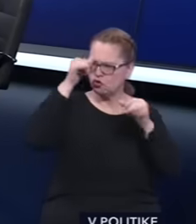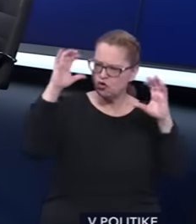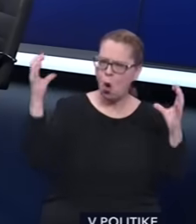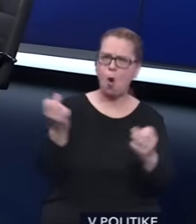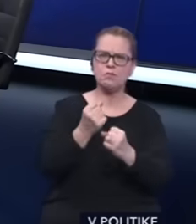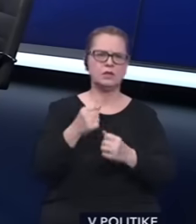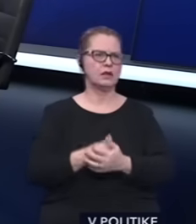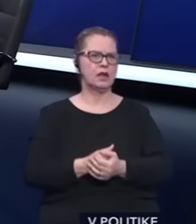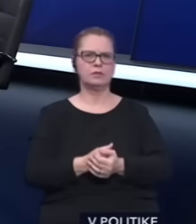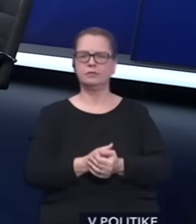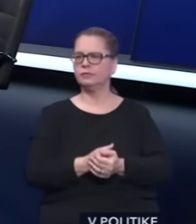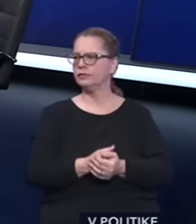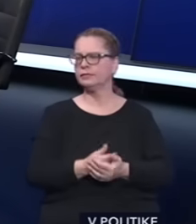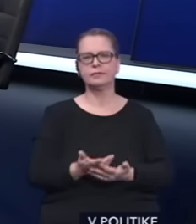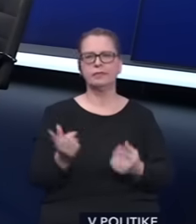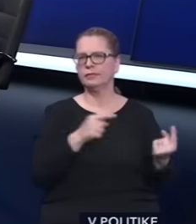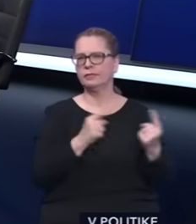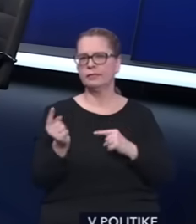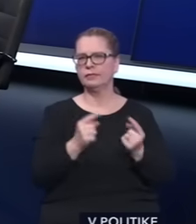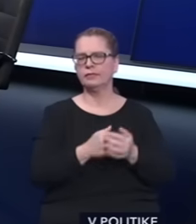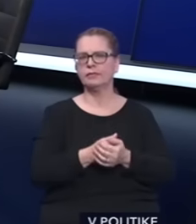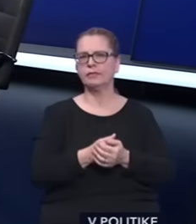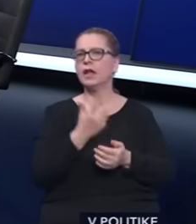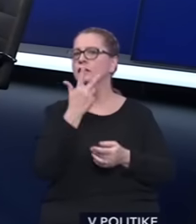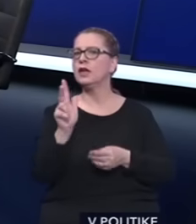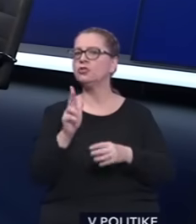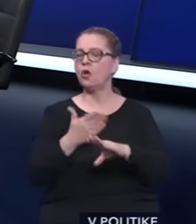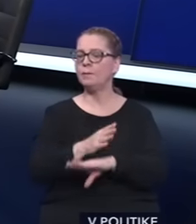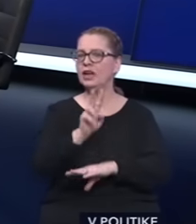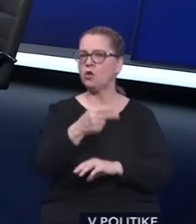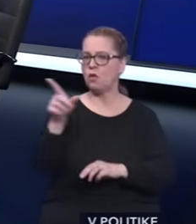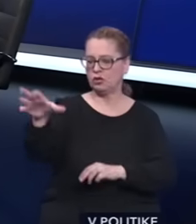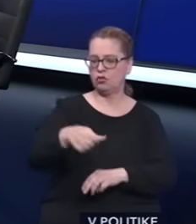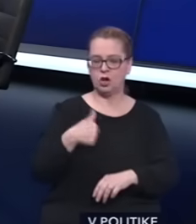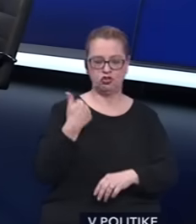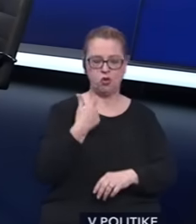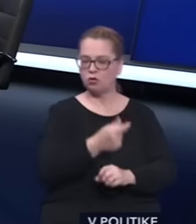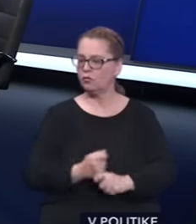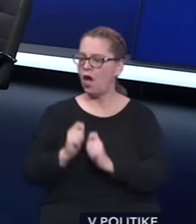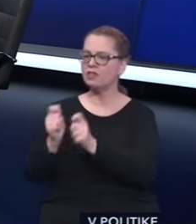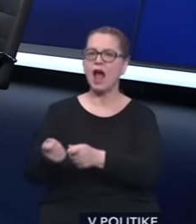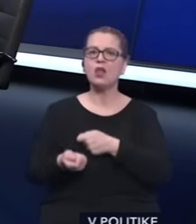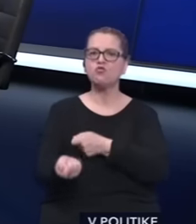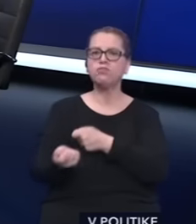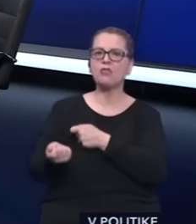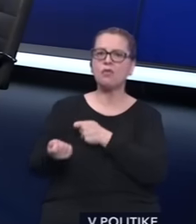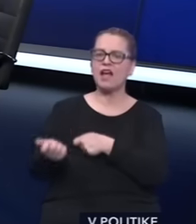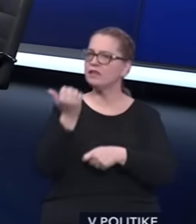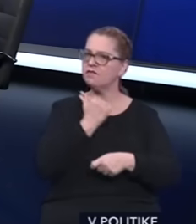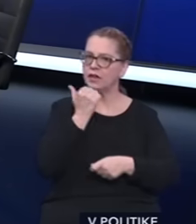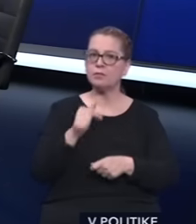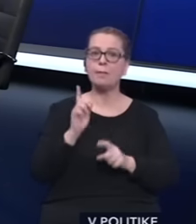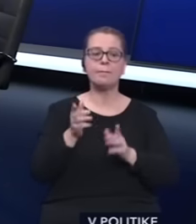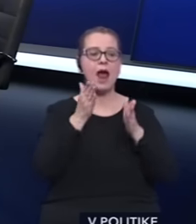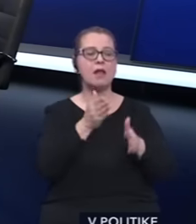je 300, vylúčený, nie, takže ako je 300 miliónov eur, ktoré ste zobrali na školstve a prideli ste to nejakým upratovacím firmám a to malo byť na vedu